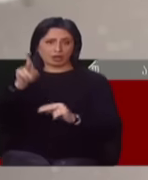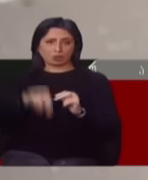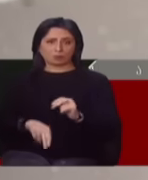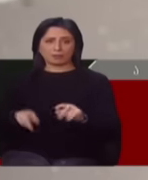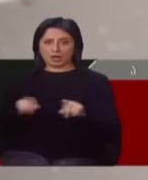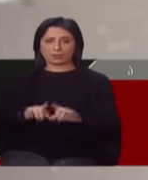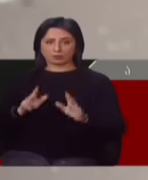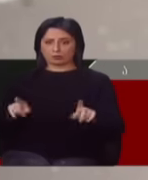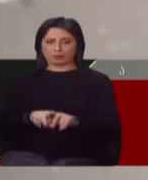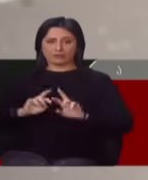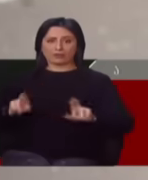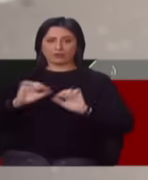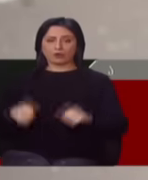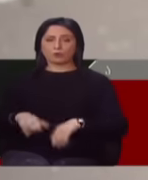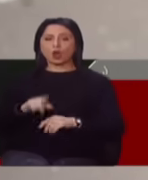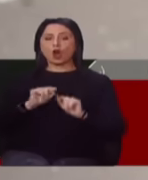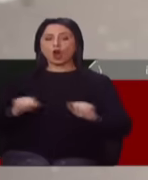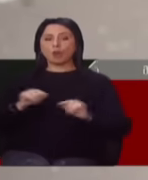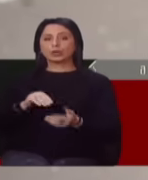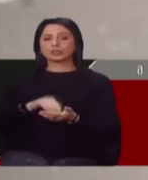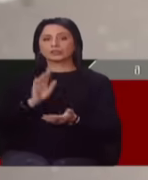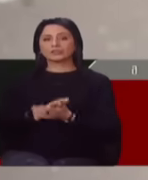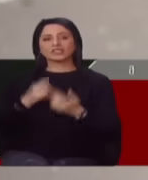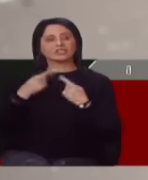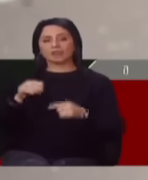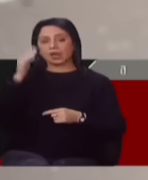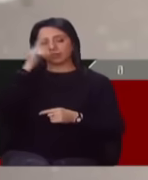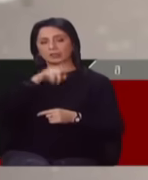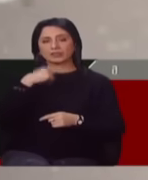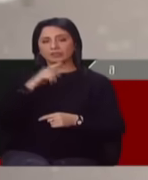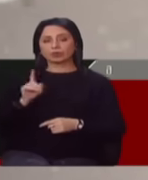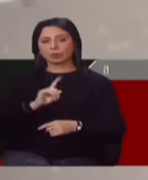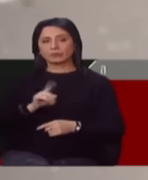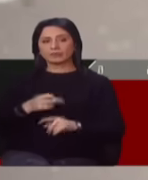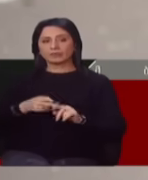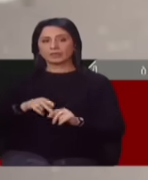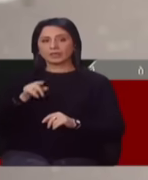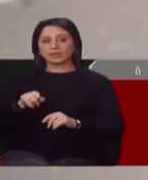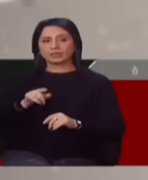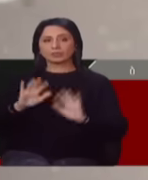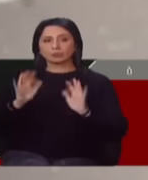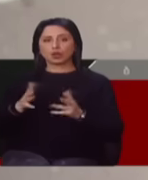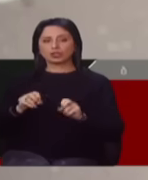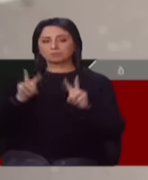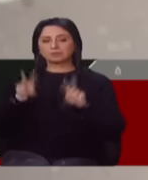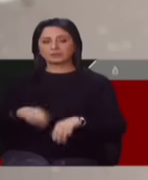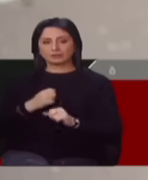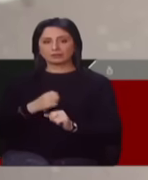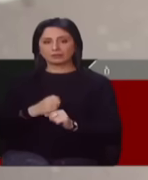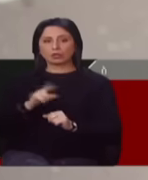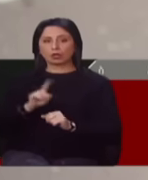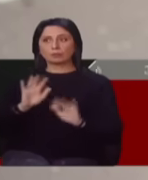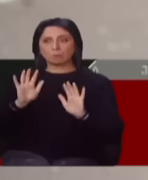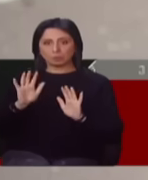სრულდება. ასე მოხდა დღესაც. თუმცა ოპოზიციამ დააფიქსირა სხვა პოზიცია, მათ თქვეს, რომ ეს მოხდა შეგნებულად იმისათვის,